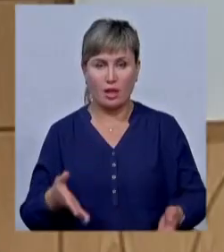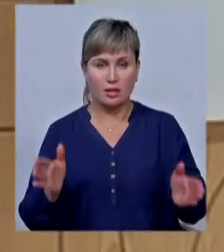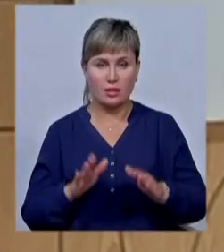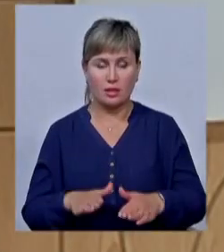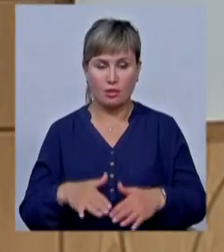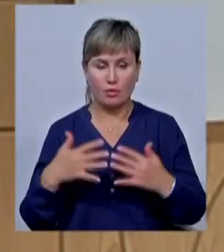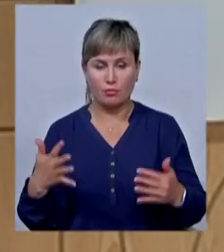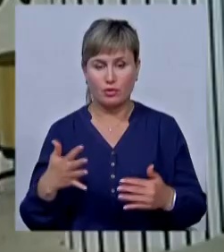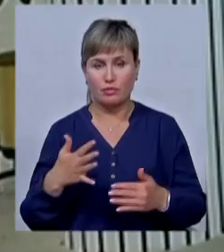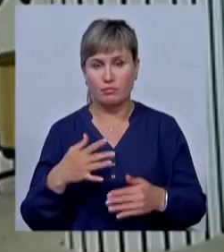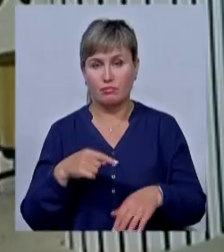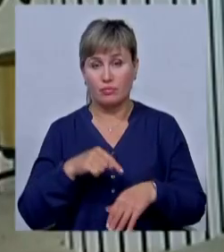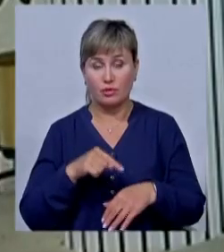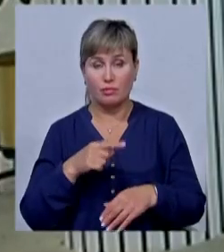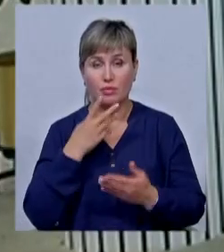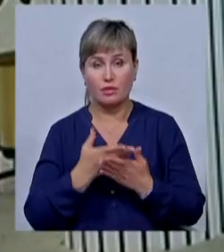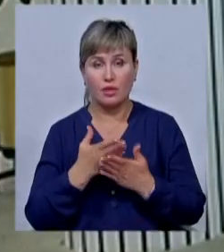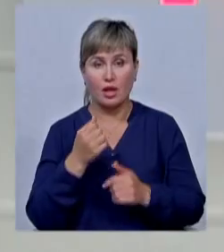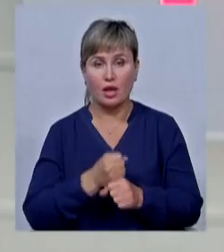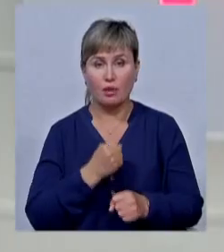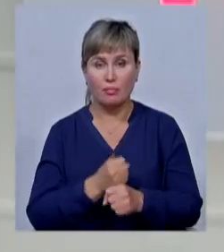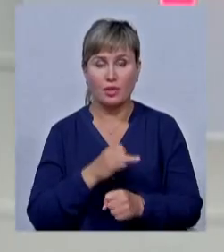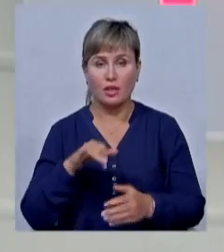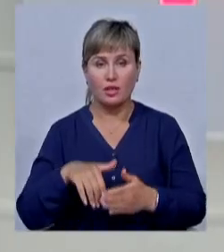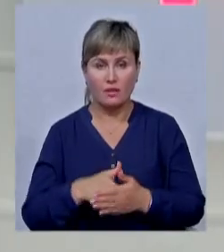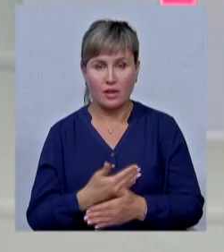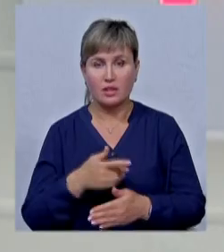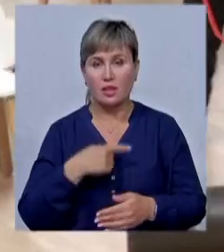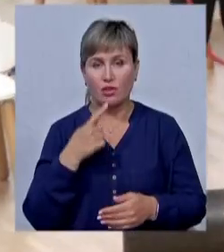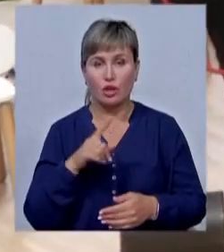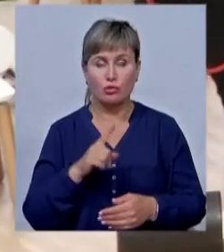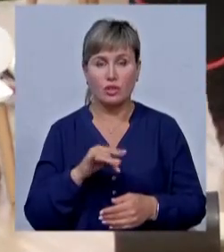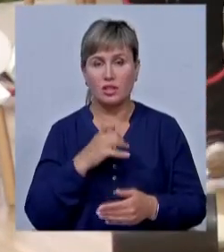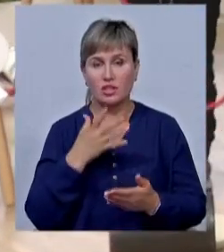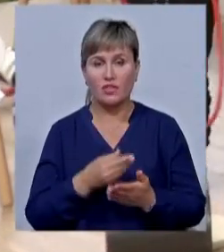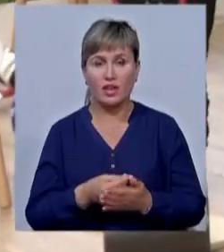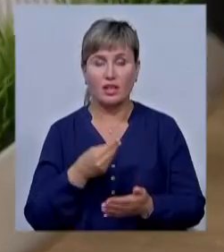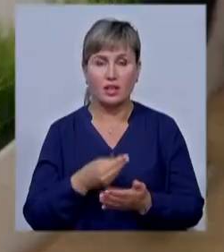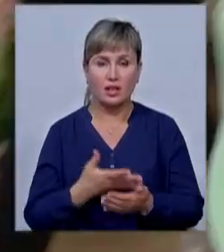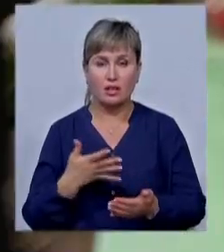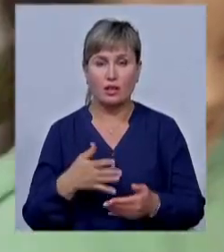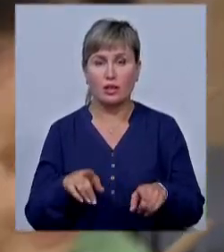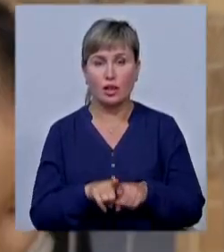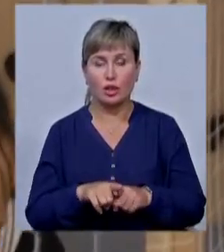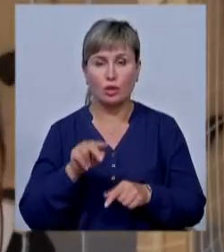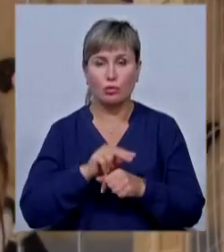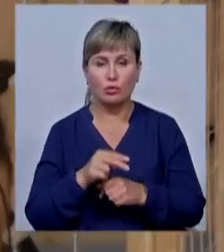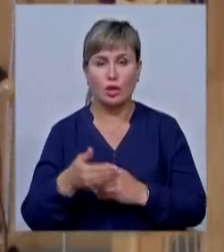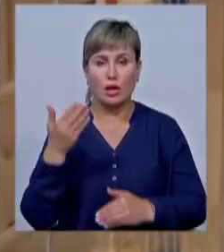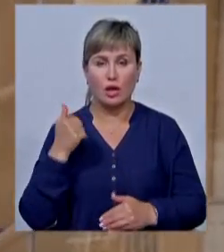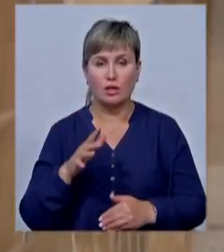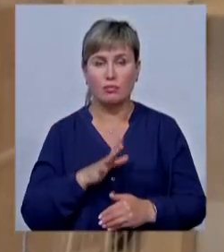под большим впечатлением от представленных разработок и инноваций. Говорят, что из-за своей дороговизны подобные курсы раньше были